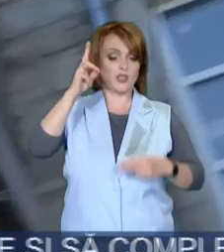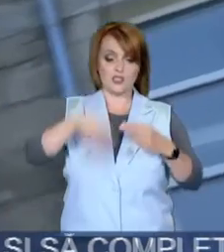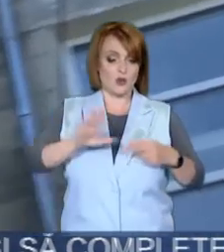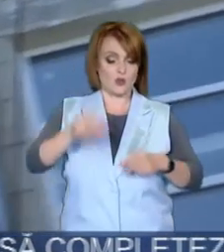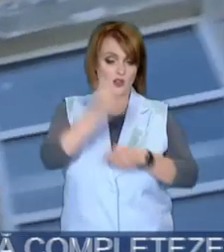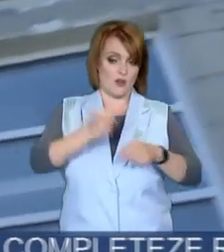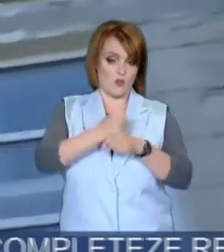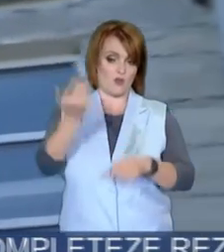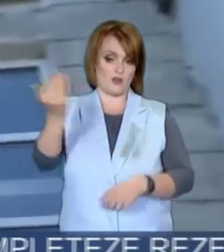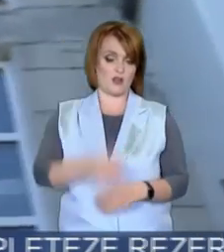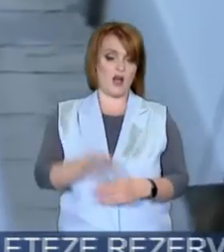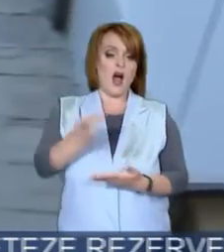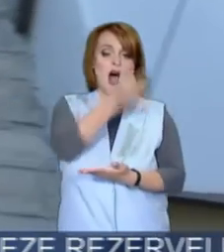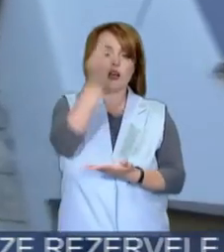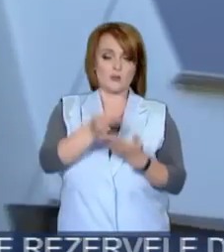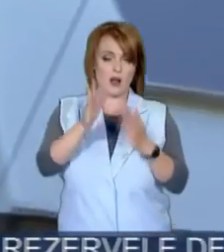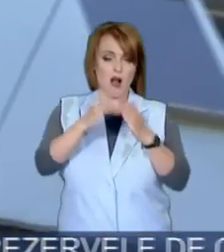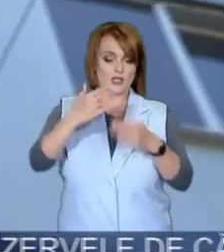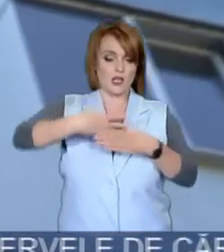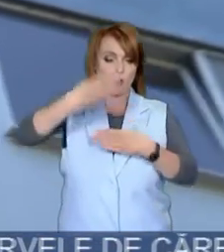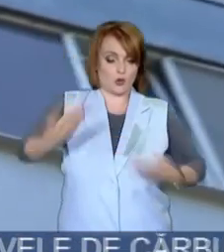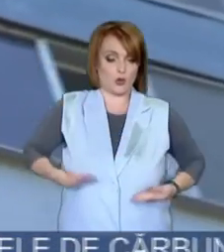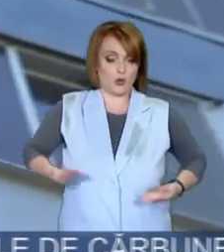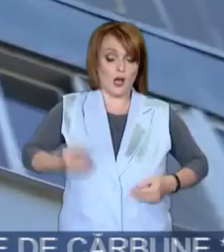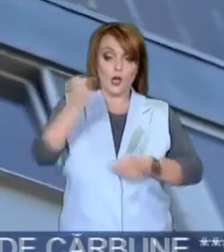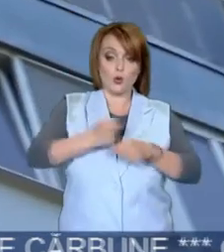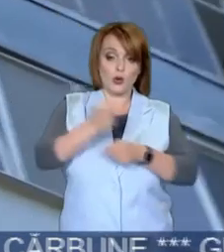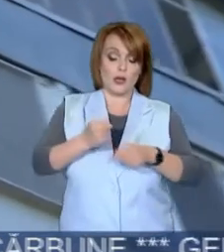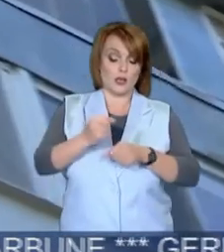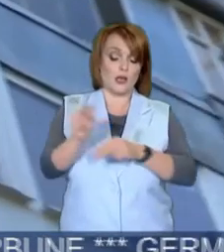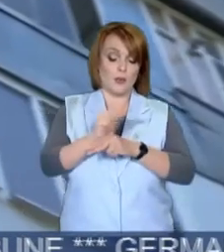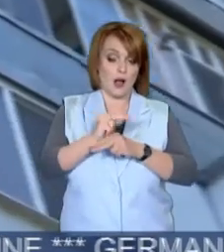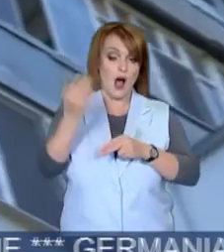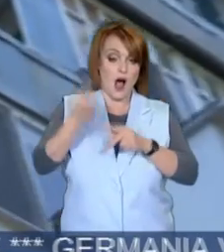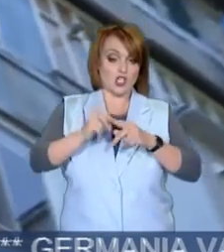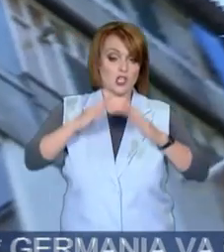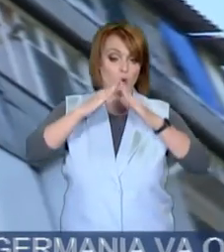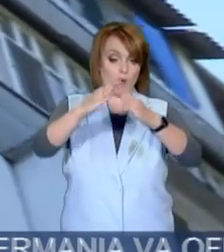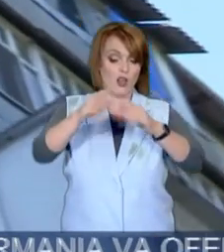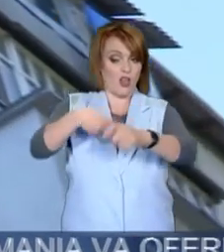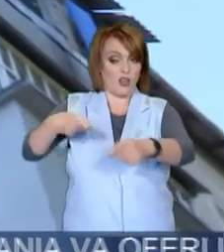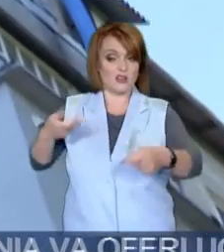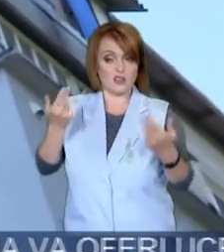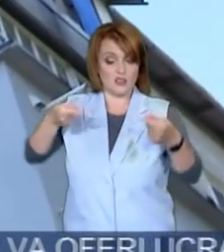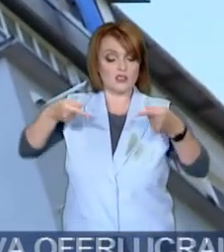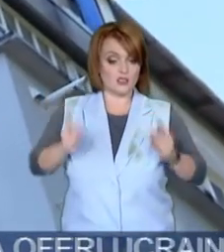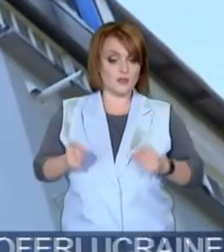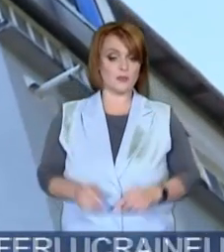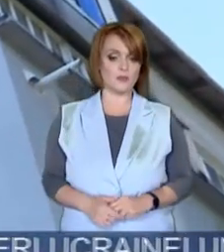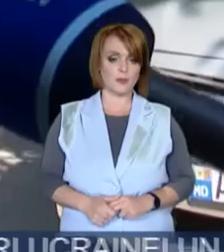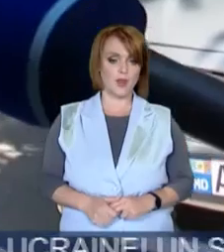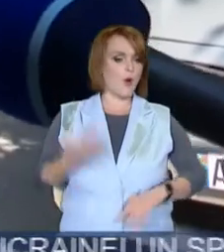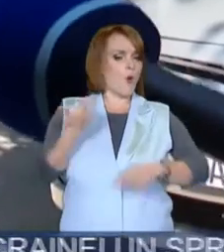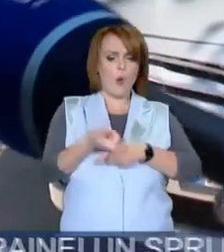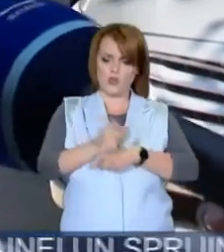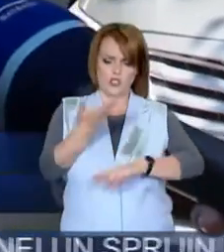lucrările. Responsabilul blocului de locuit spune că lucrările de reparație a acoperișului sunt tergiversate. Se lucrează foarte